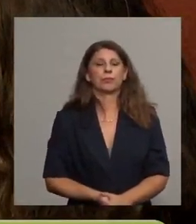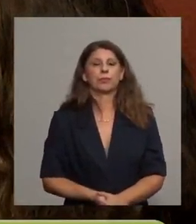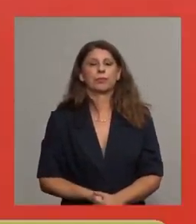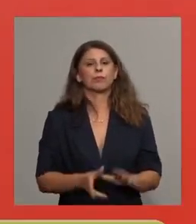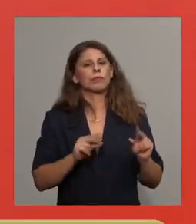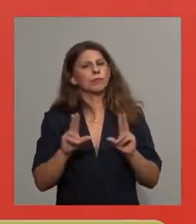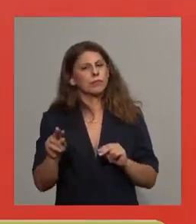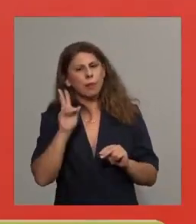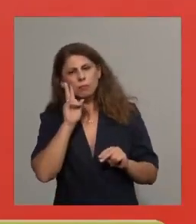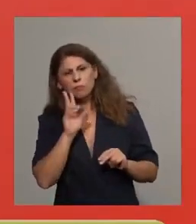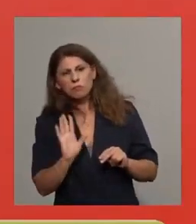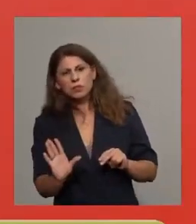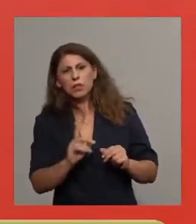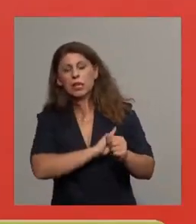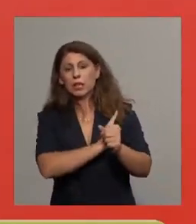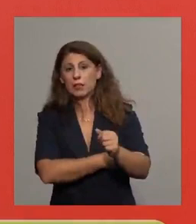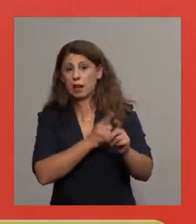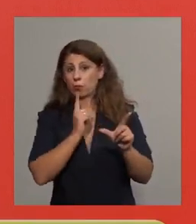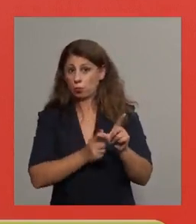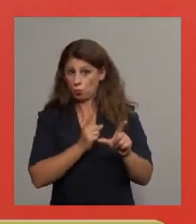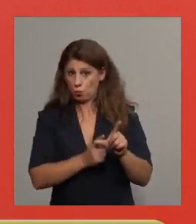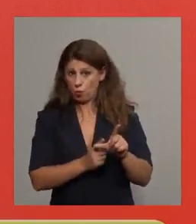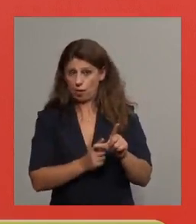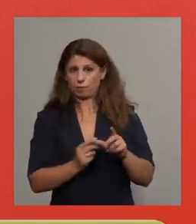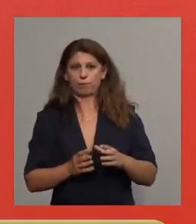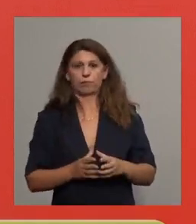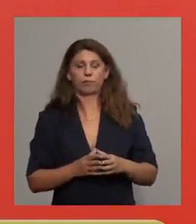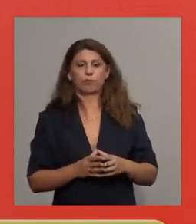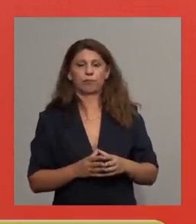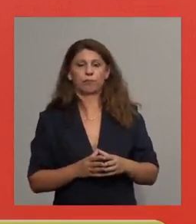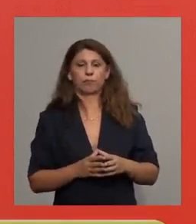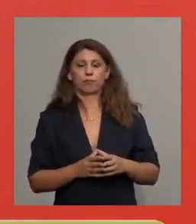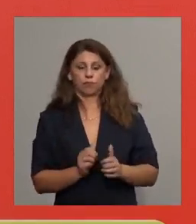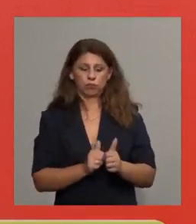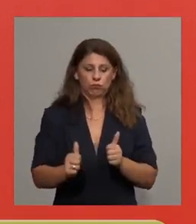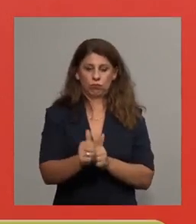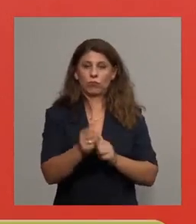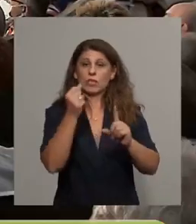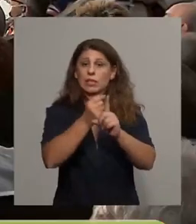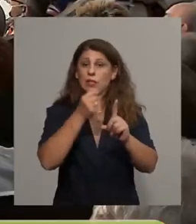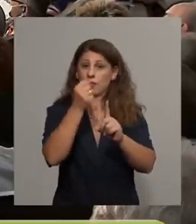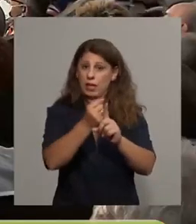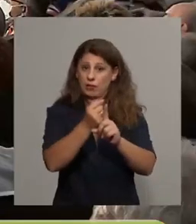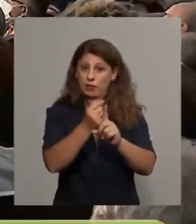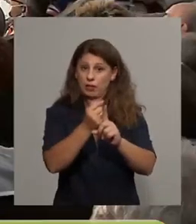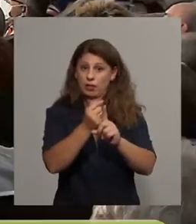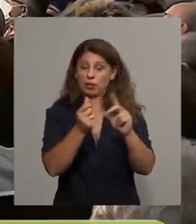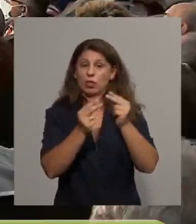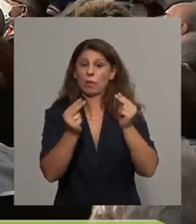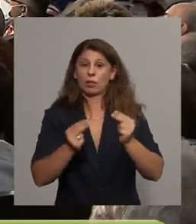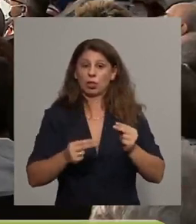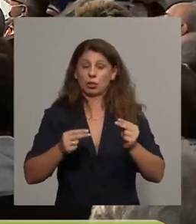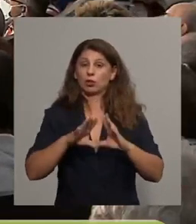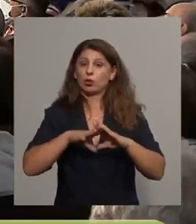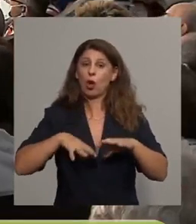σκοπιά, οι δυνάμεις του Κομμουνιστικού Κόμματος Ελλάδας πρωτοστατούν στη διεκδίκηση της απόδοσης των